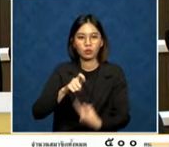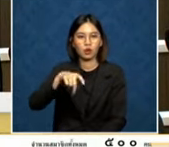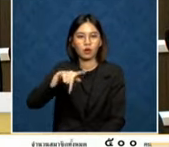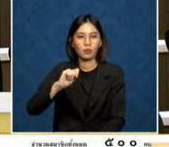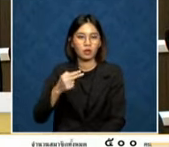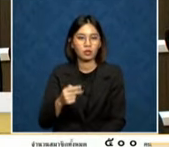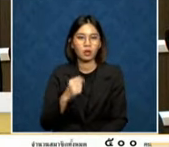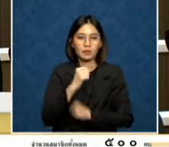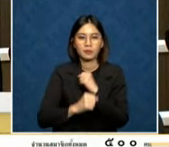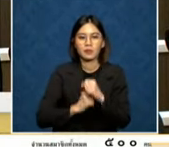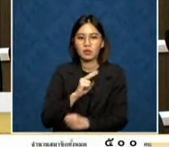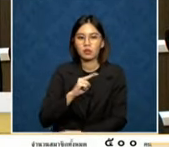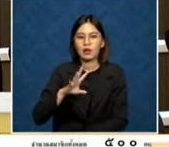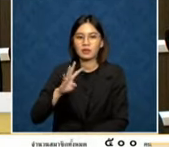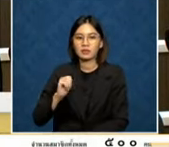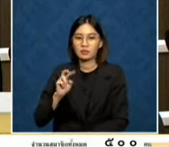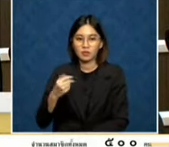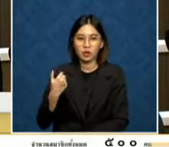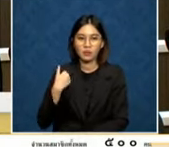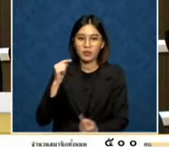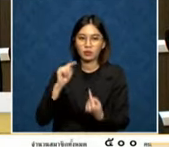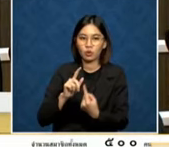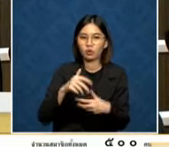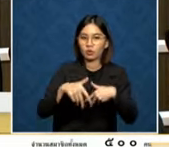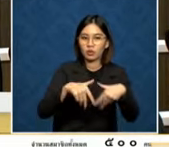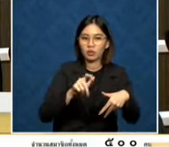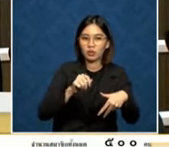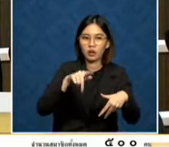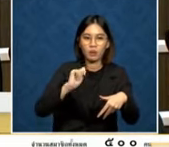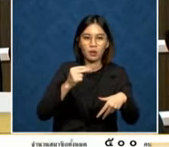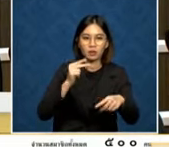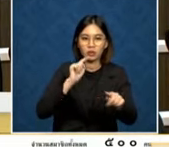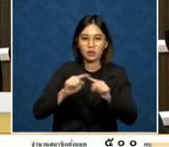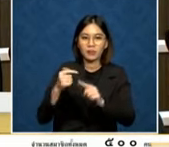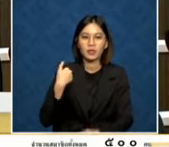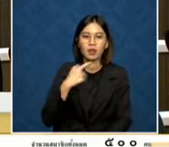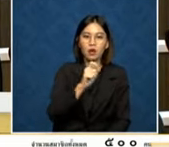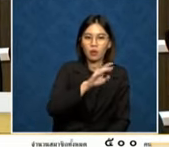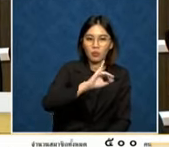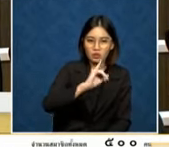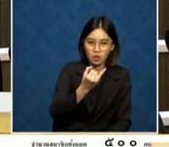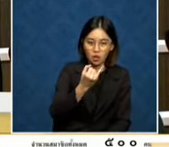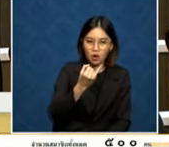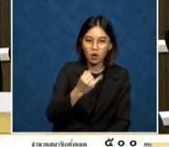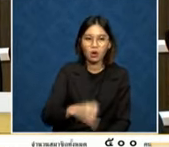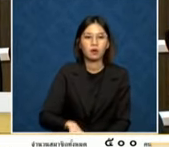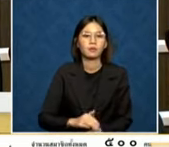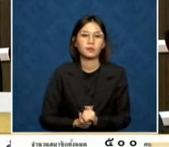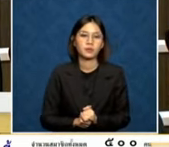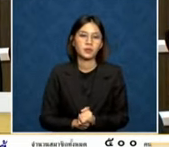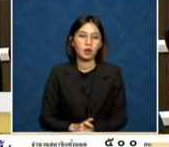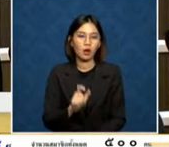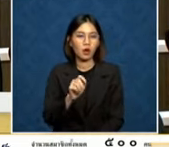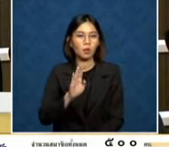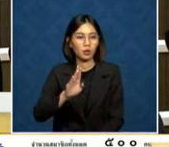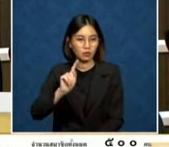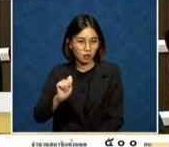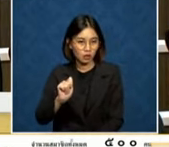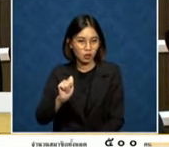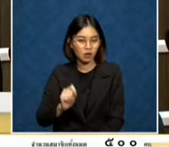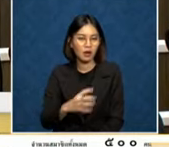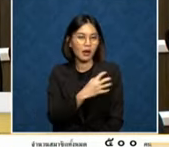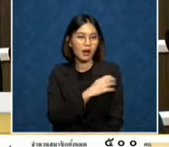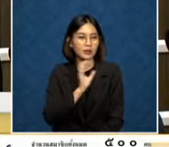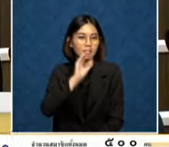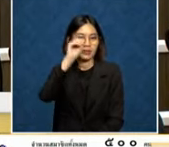2542มีการกระจายอำนาจไปยังท้องถิ่นทั้งอบจคือองค์การบริหารส่วนจังหวัดอบต